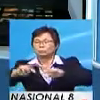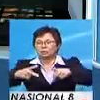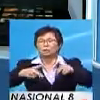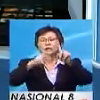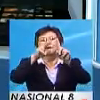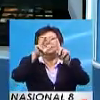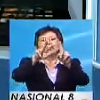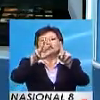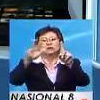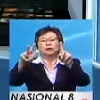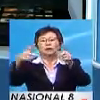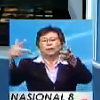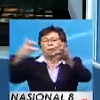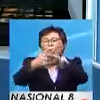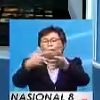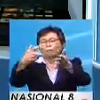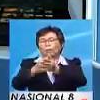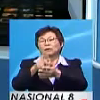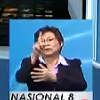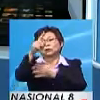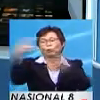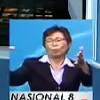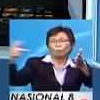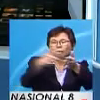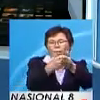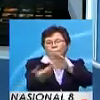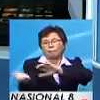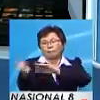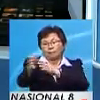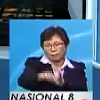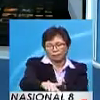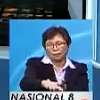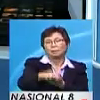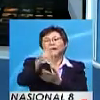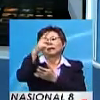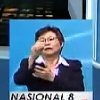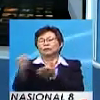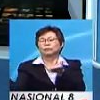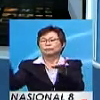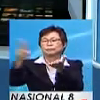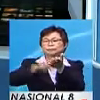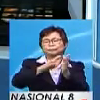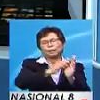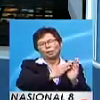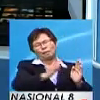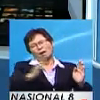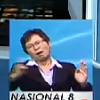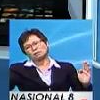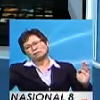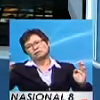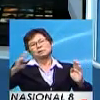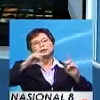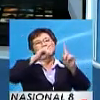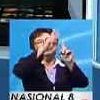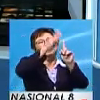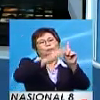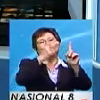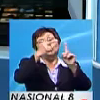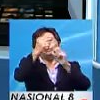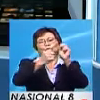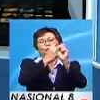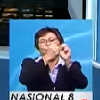133 kes kemalangan termasuk satu kemalangan maut kes berkenaan dicatatkan Sepanjang tempoh 1 Februari